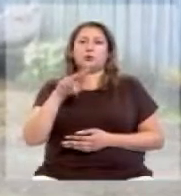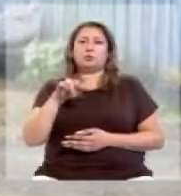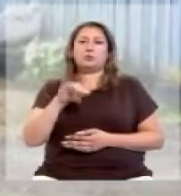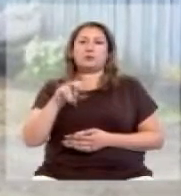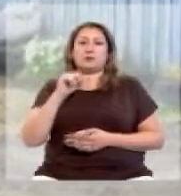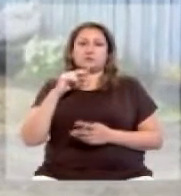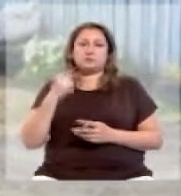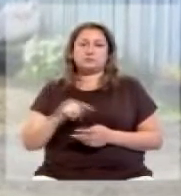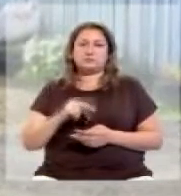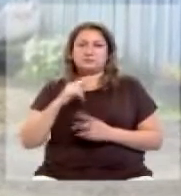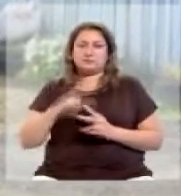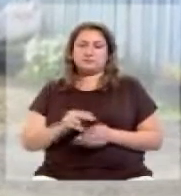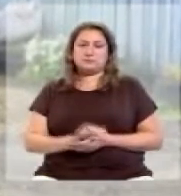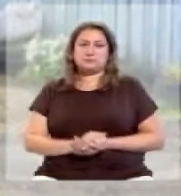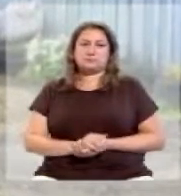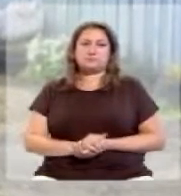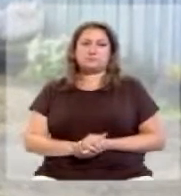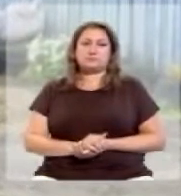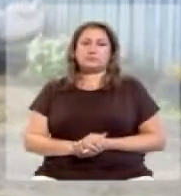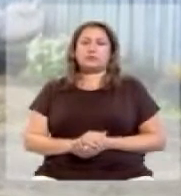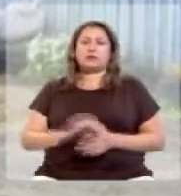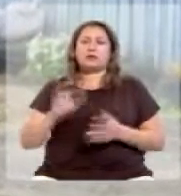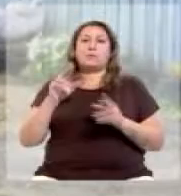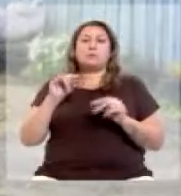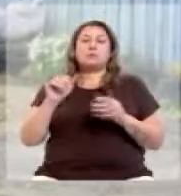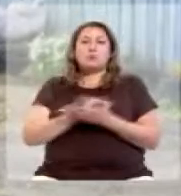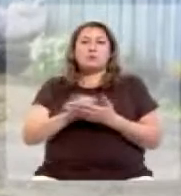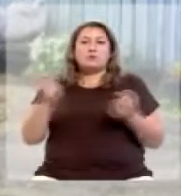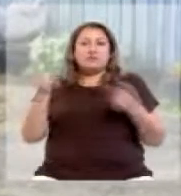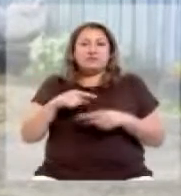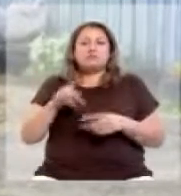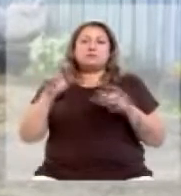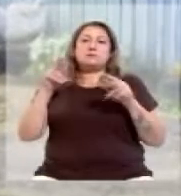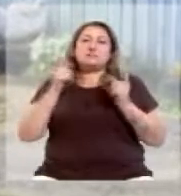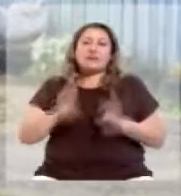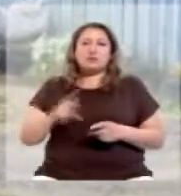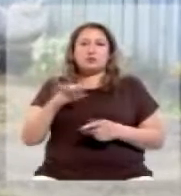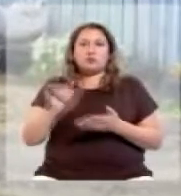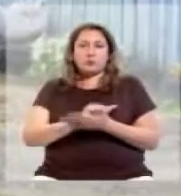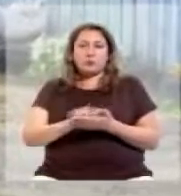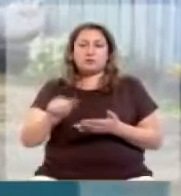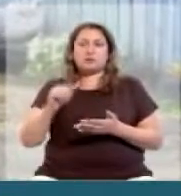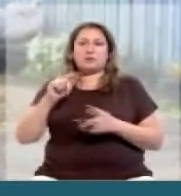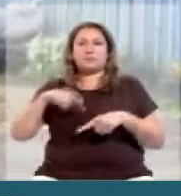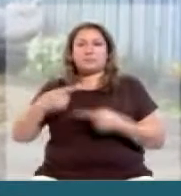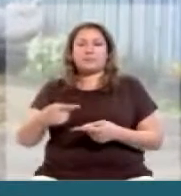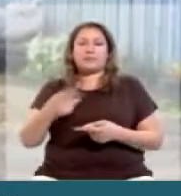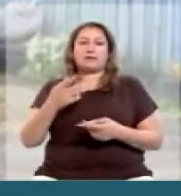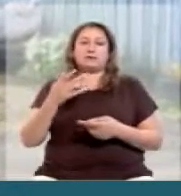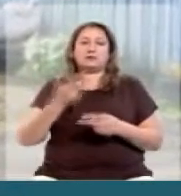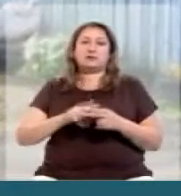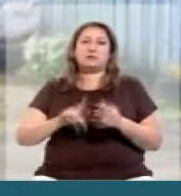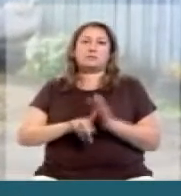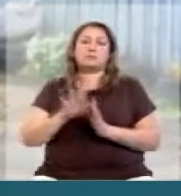Үйді сатуға негіз болған әкемнің Людмилаға үйді мұраға қалдырғаны жөніндегі құжаттың заңдылығын анықтау мүмкін болмады. Сот бұған